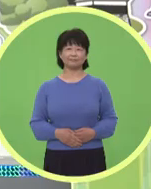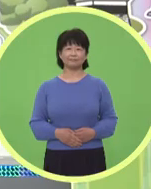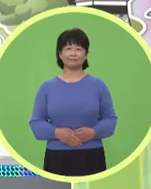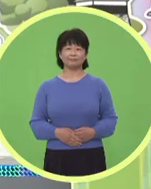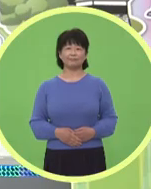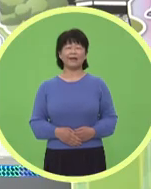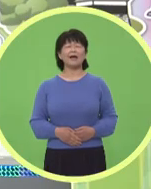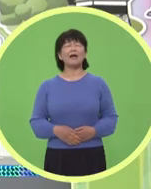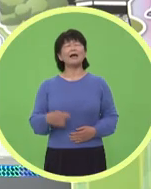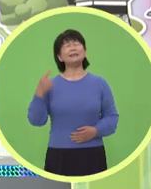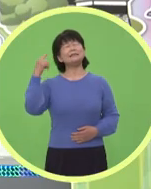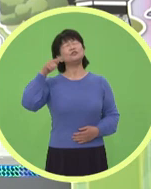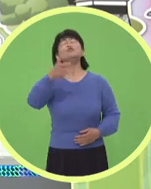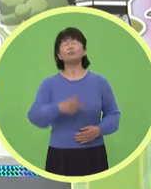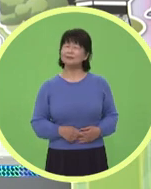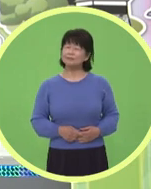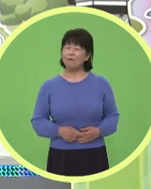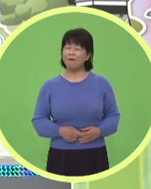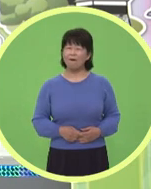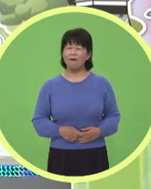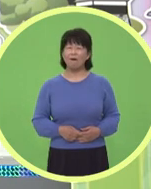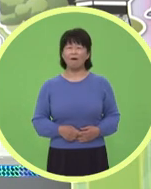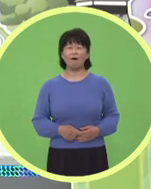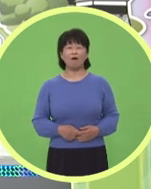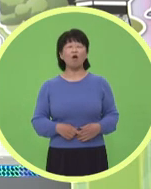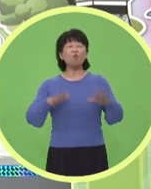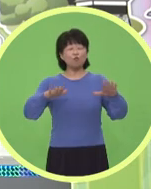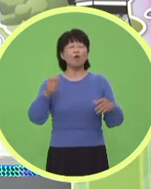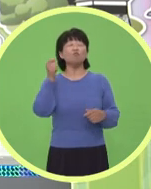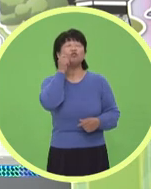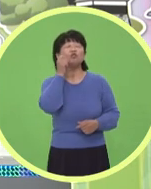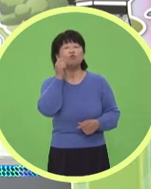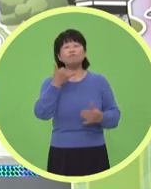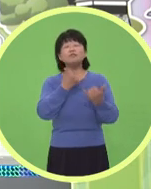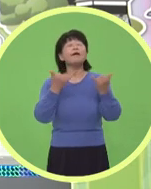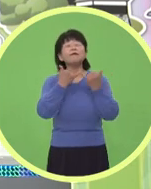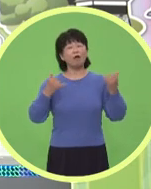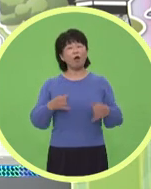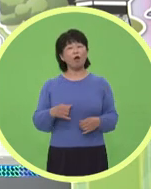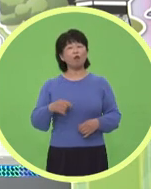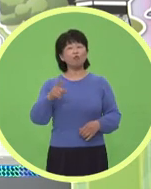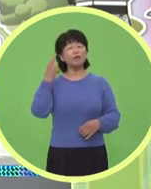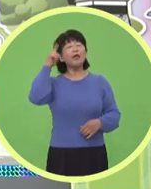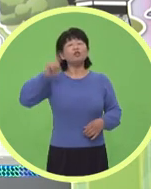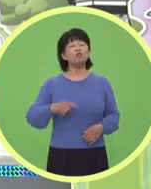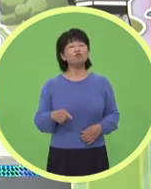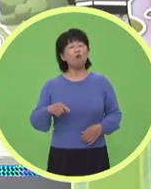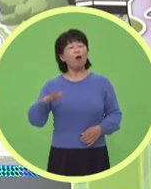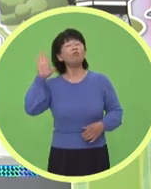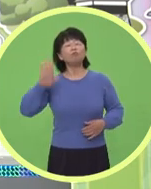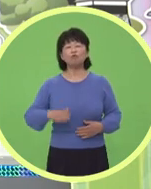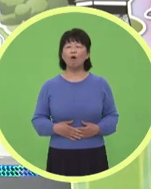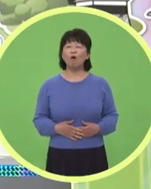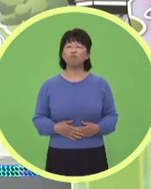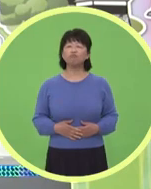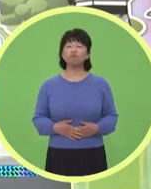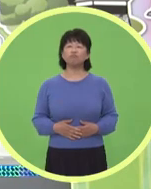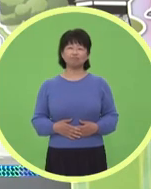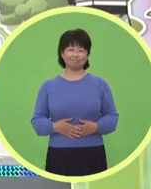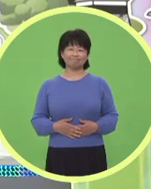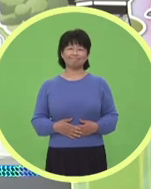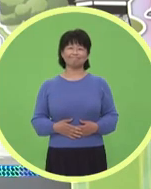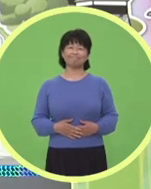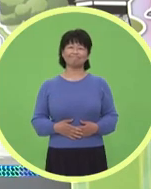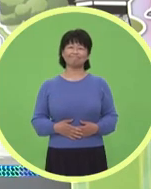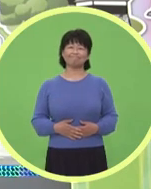ヒントになってない、全くヒントに、今回は難しいですよみたいな、そんなヒントないでしょ。そんな、